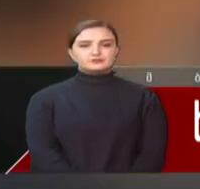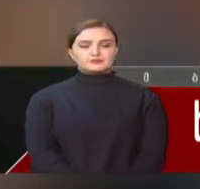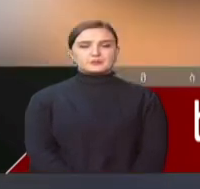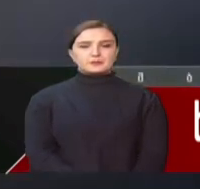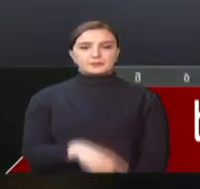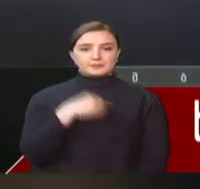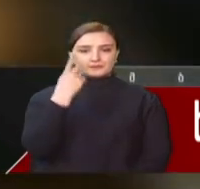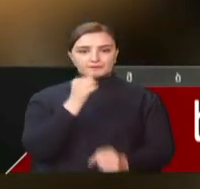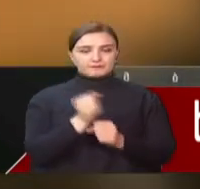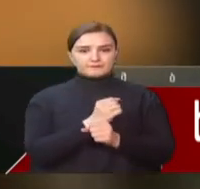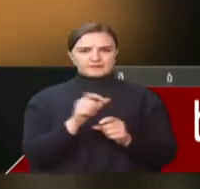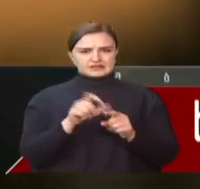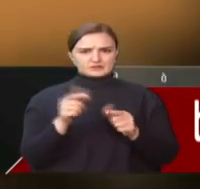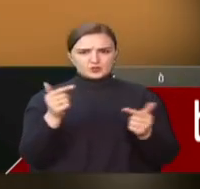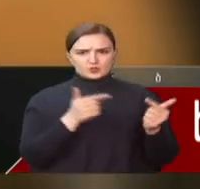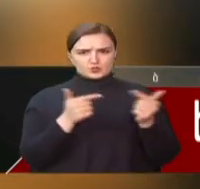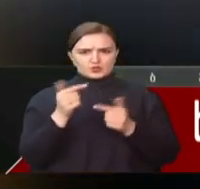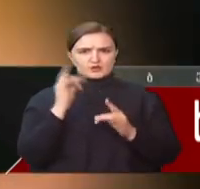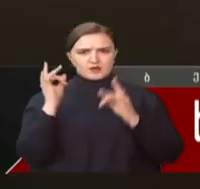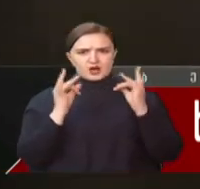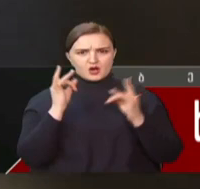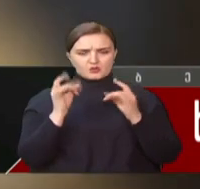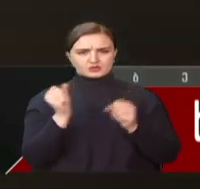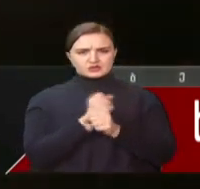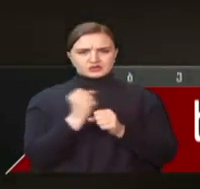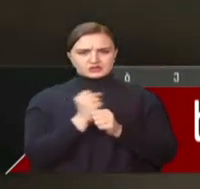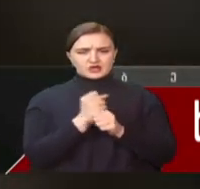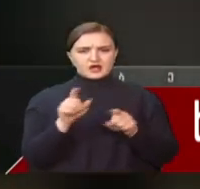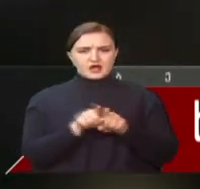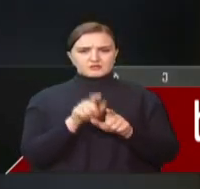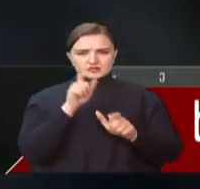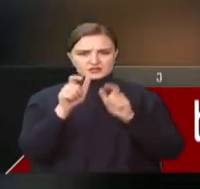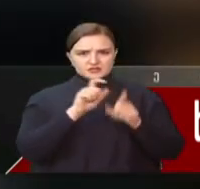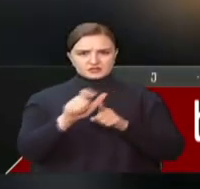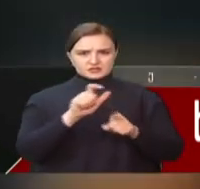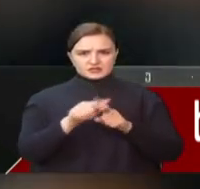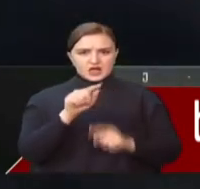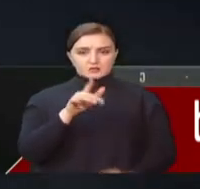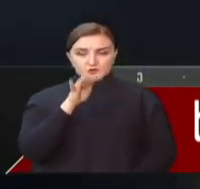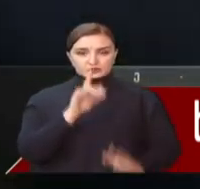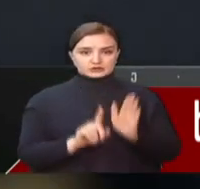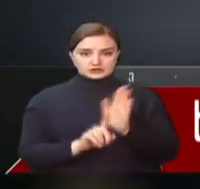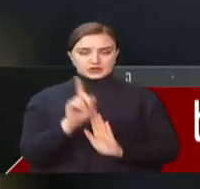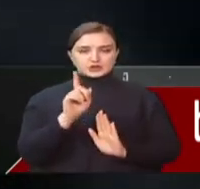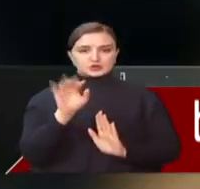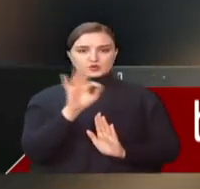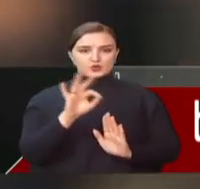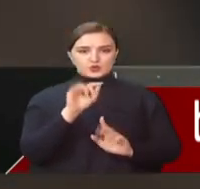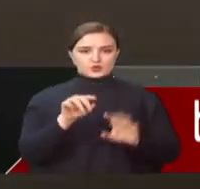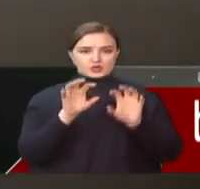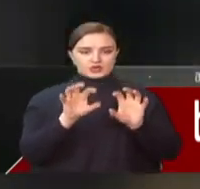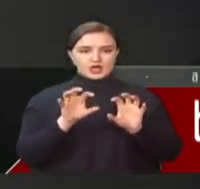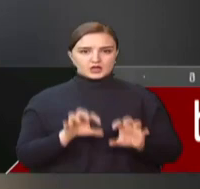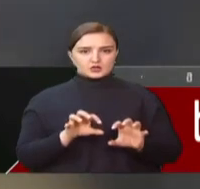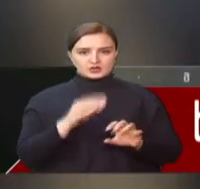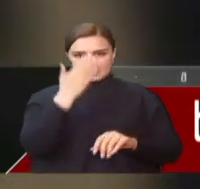Fizicuri da sitqveri da pirispireba, khmauri, shekhla shemokhla da saprotesto shezakhilebi. Am ponze da itsqo utskhouri gavlenis gamchirolobis